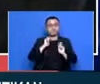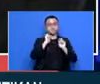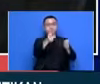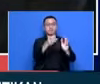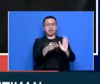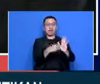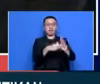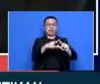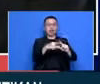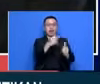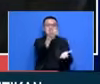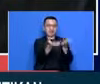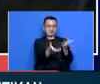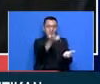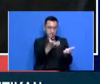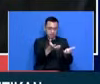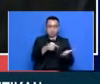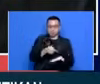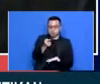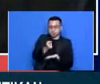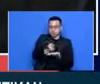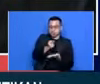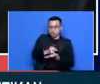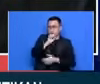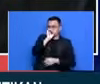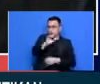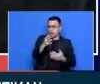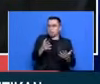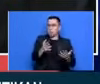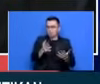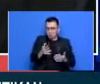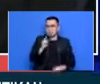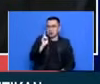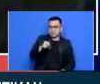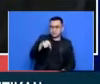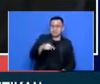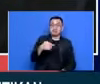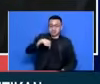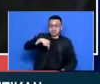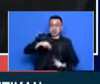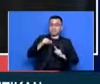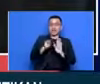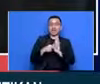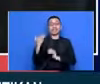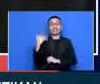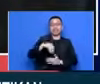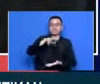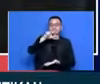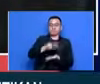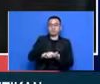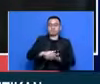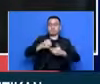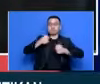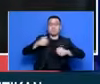suatu memori dan pasti akan menjadikan putusan Ronal Tanu berbeda dengan putusan yang sekarang putusan ini akan bisa direvisi atau bisa